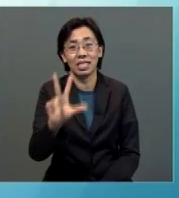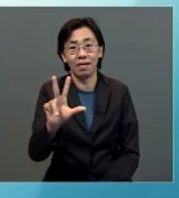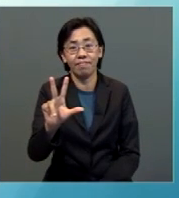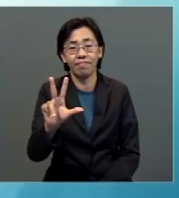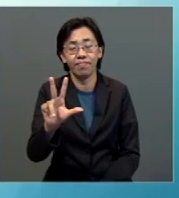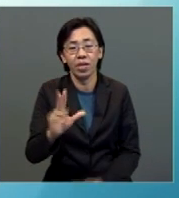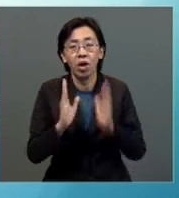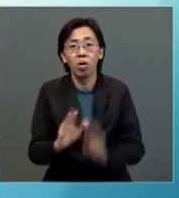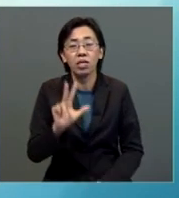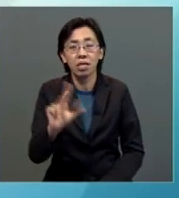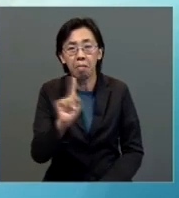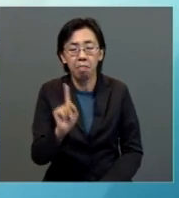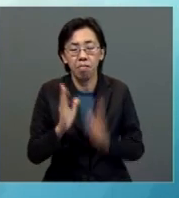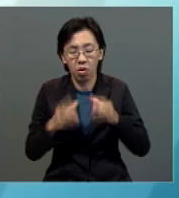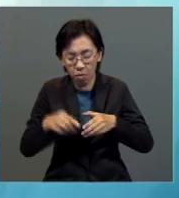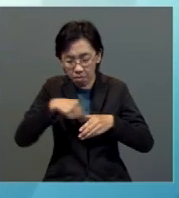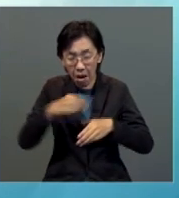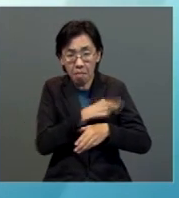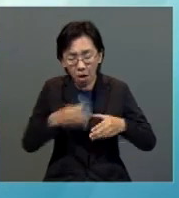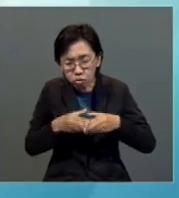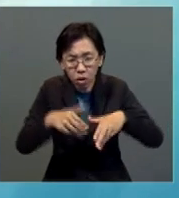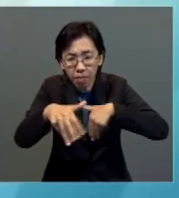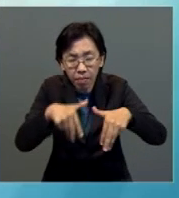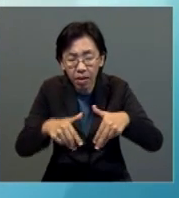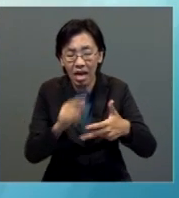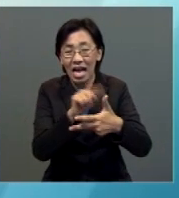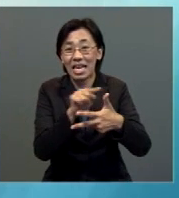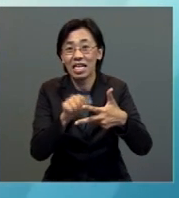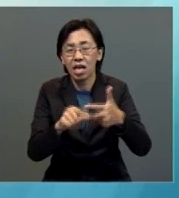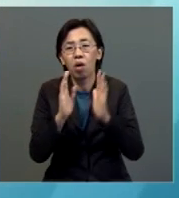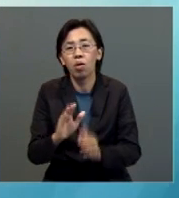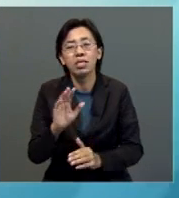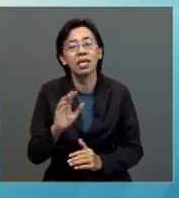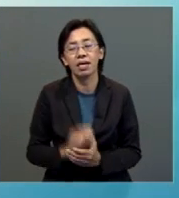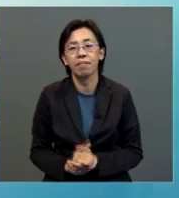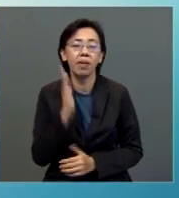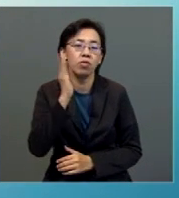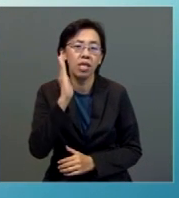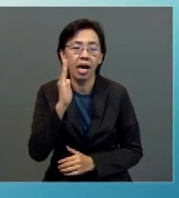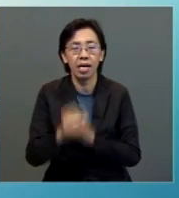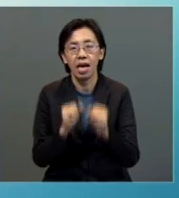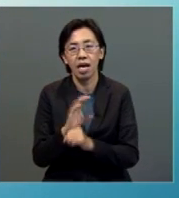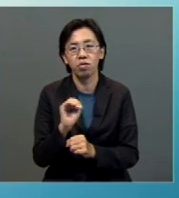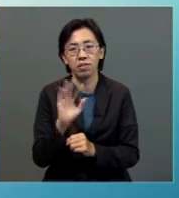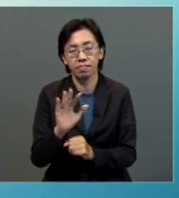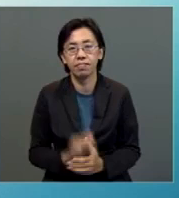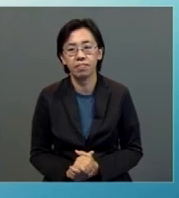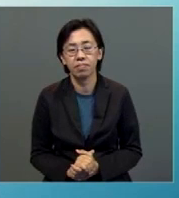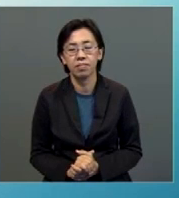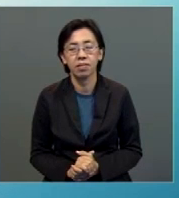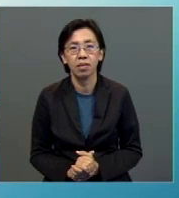เป็นการค้นหาเชิงรุกเป็นผู้ป่วยชายไทยทั้งหมดอายุ45ปีเป็นประวัตินะครับ